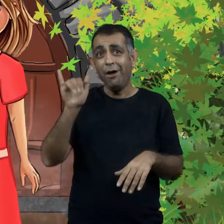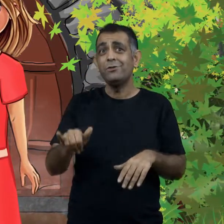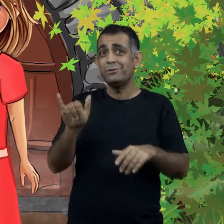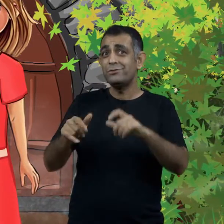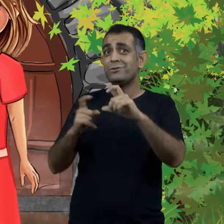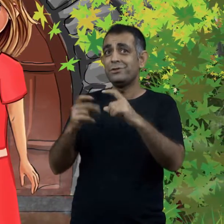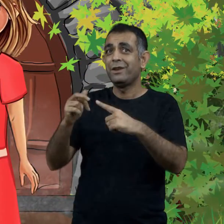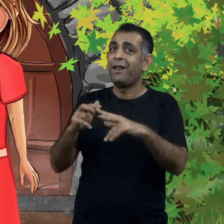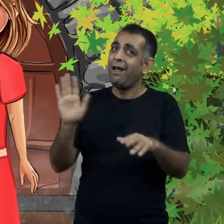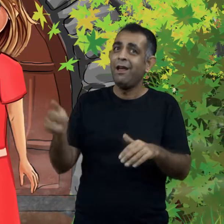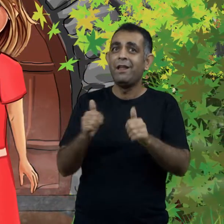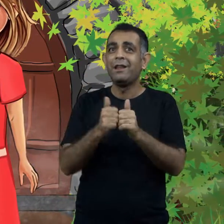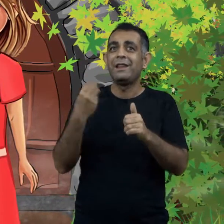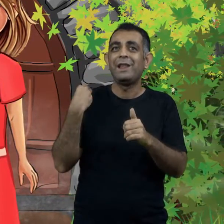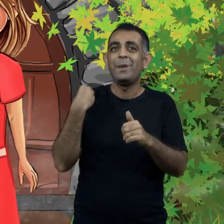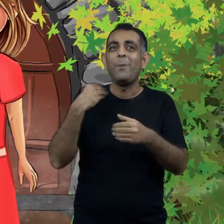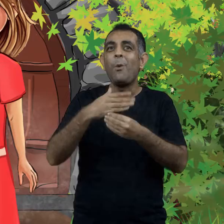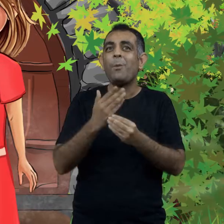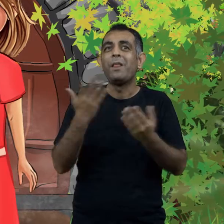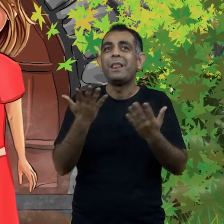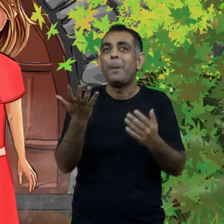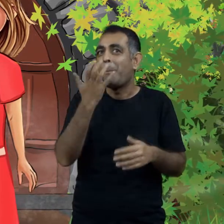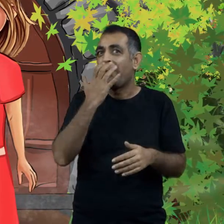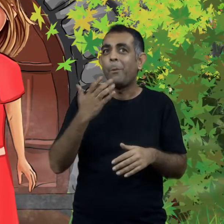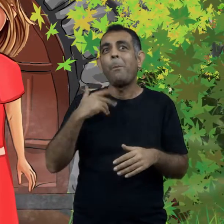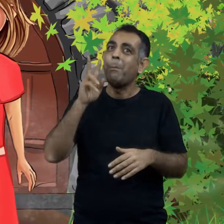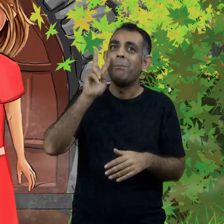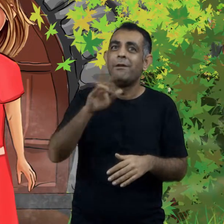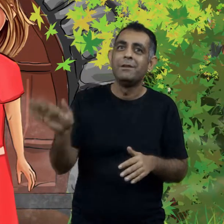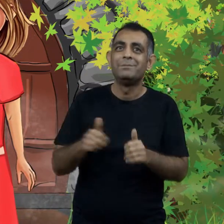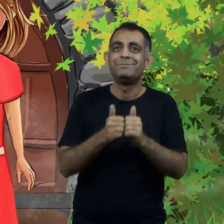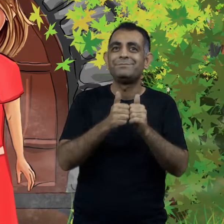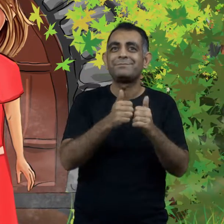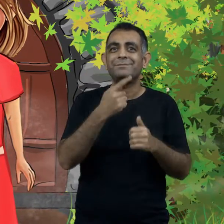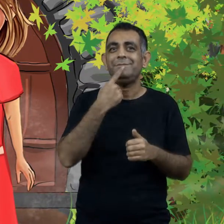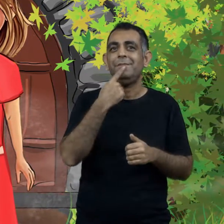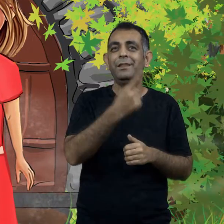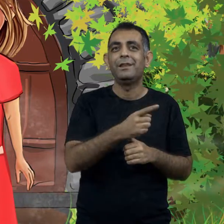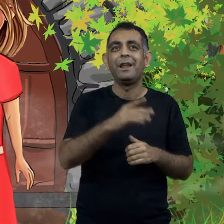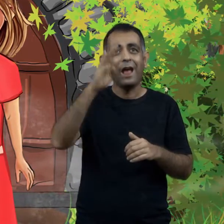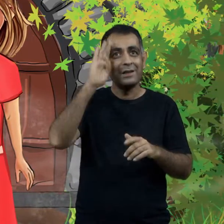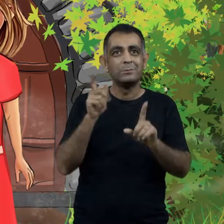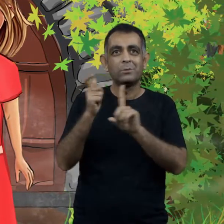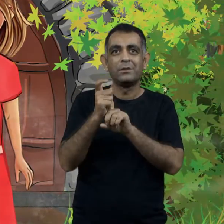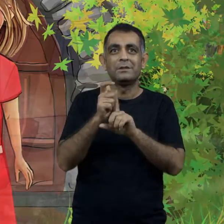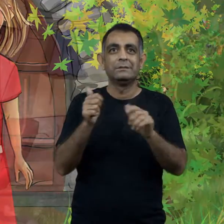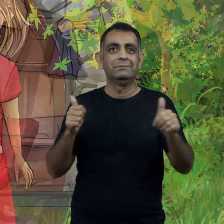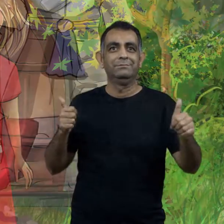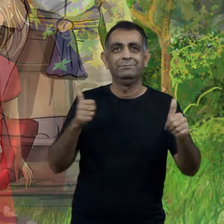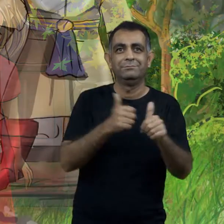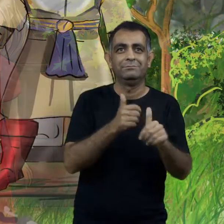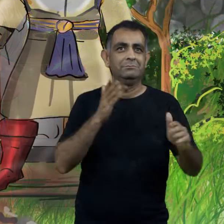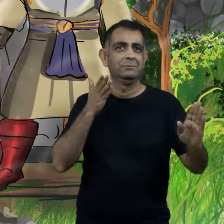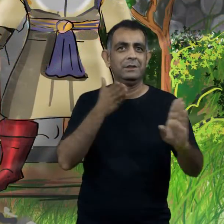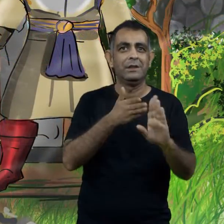karşıyayız. Haklısın Şirin. Haydi gidip yeni bölümde bizi neler bekliyor görelim. Diyerek muhafızın